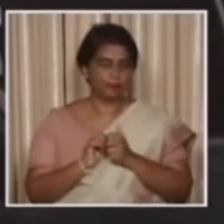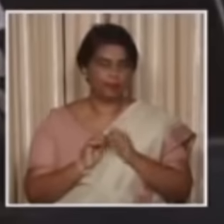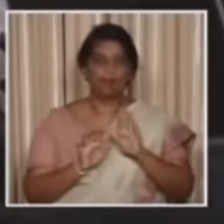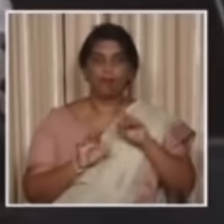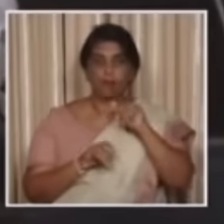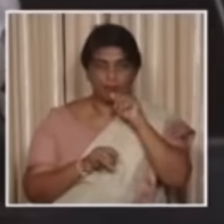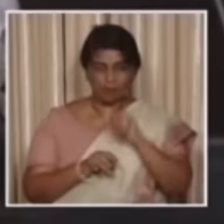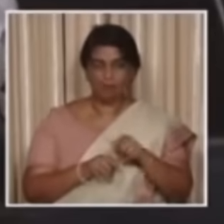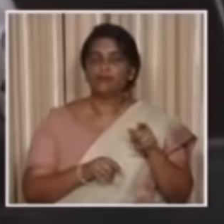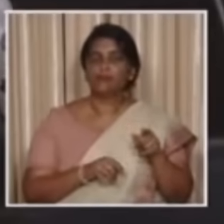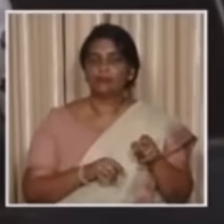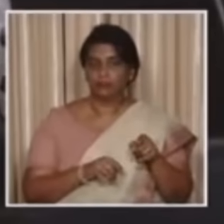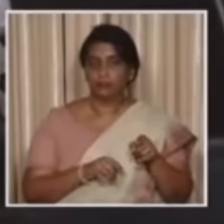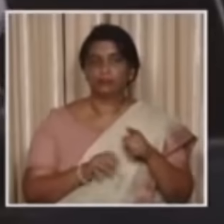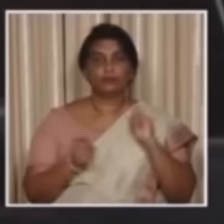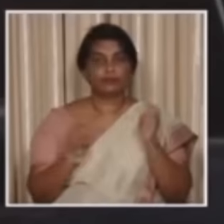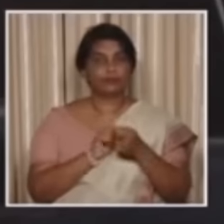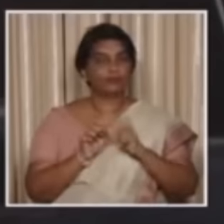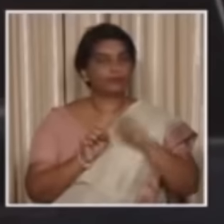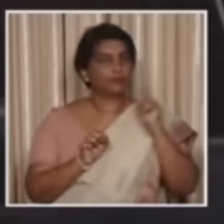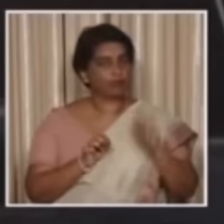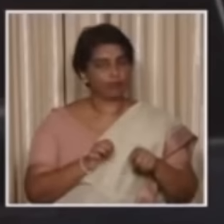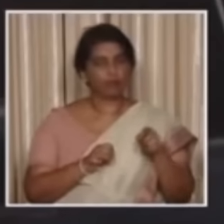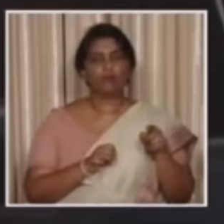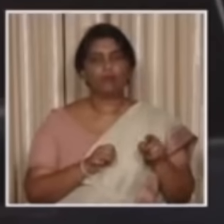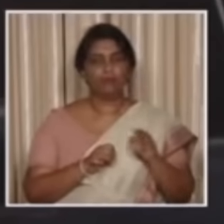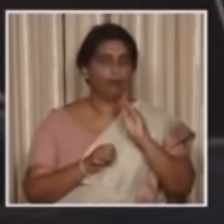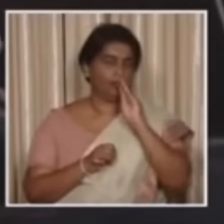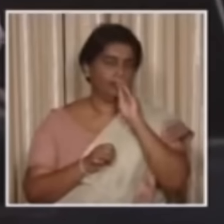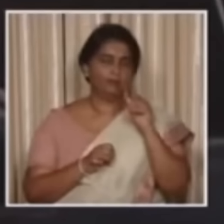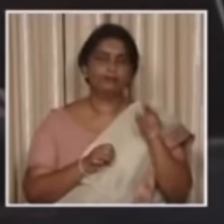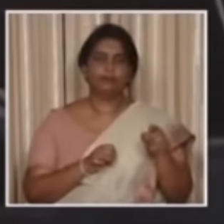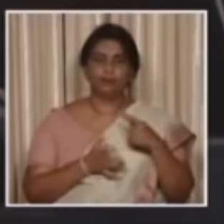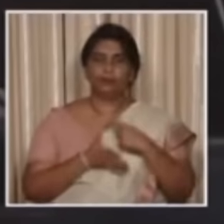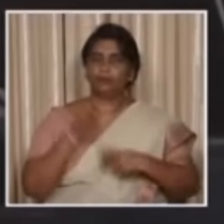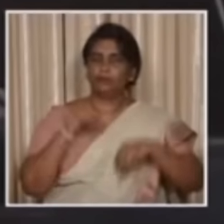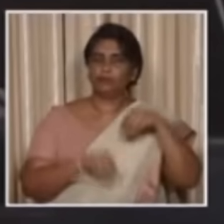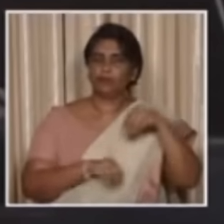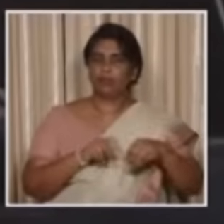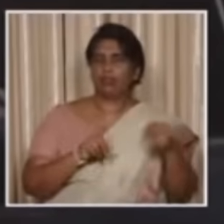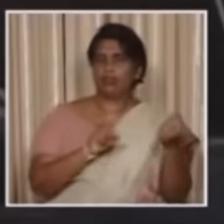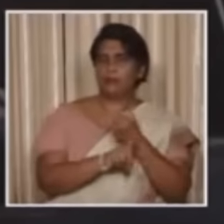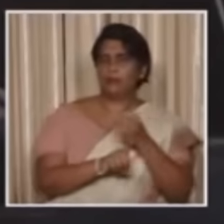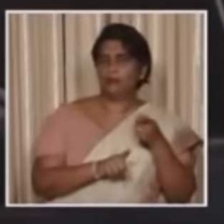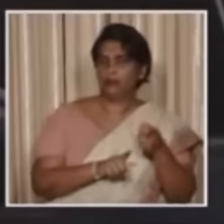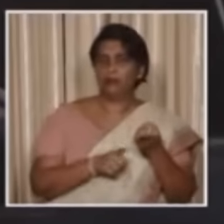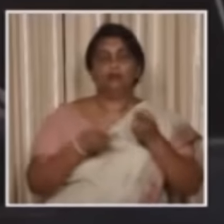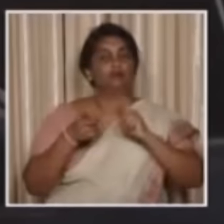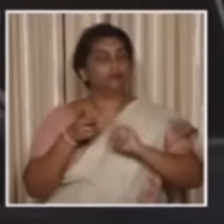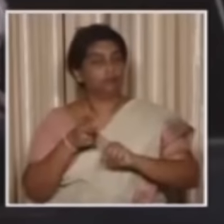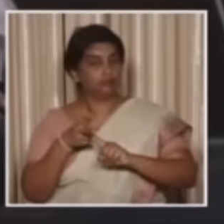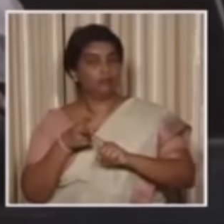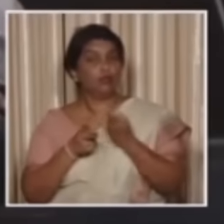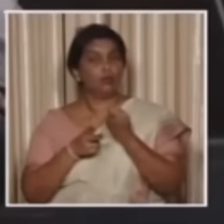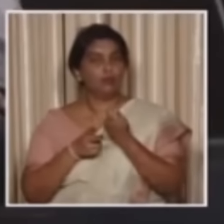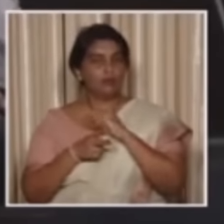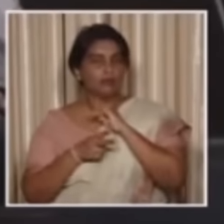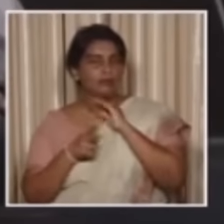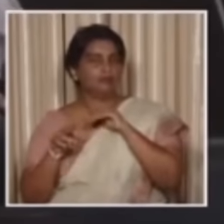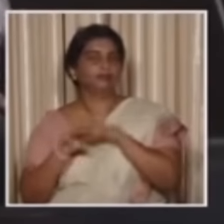अत्र क्रिकेट बोर्ड एक किंग देशपालने अटवेला अनिपत्तिंग मुदलटे